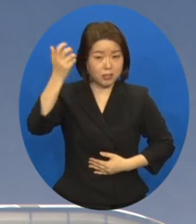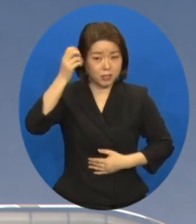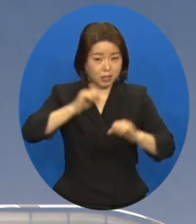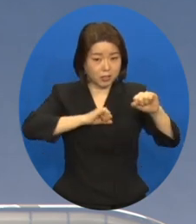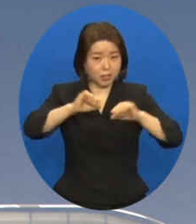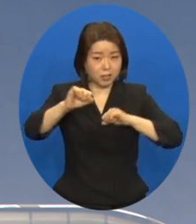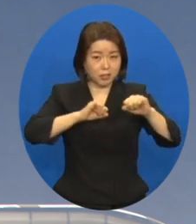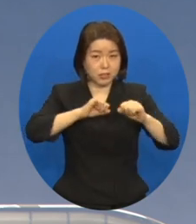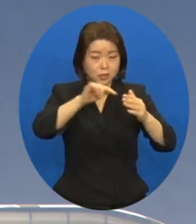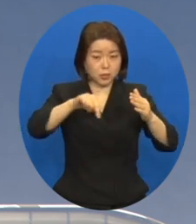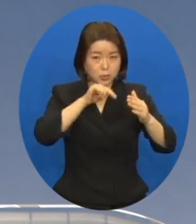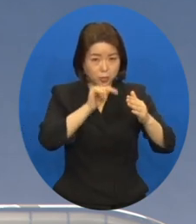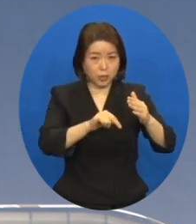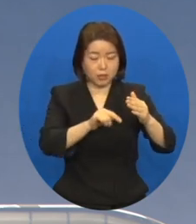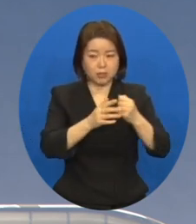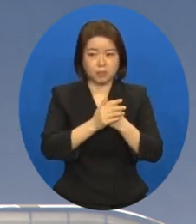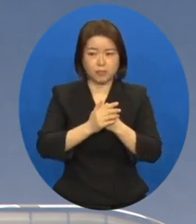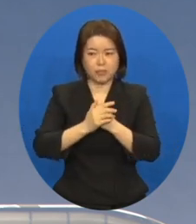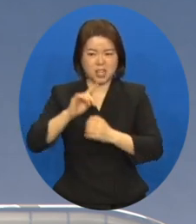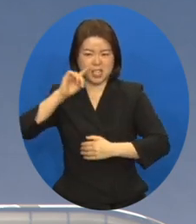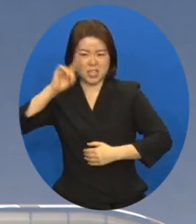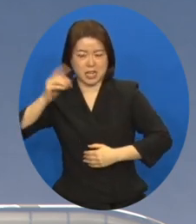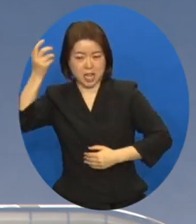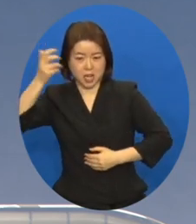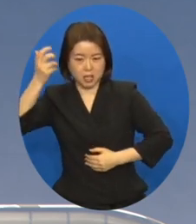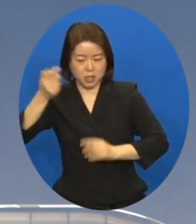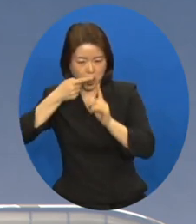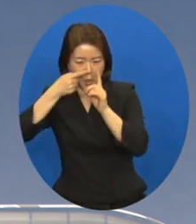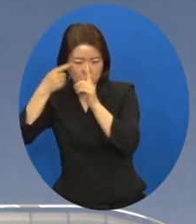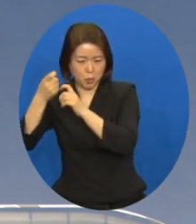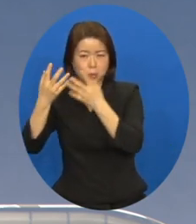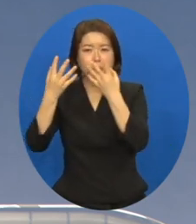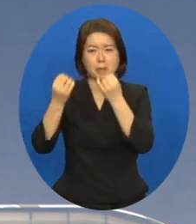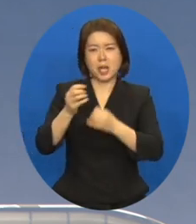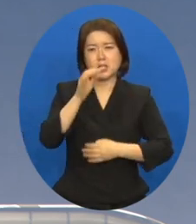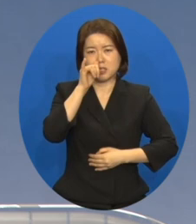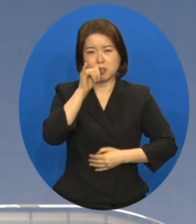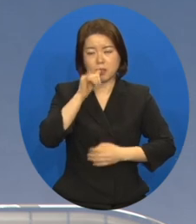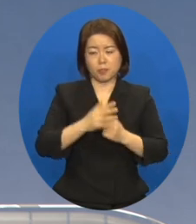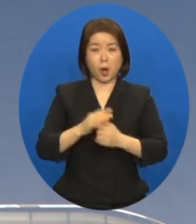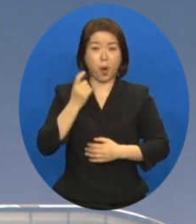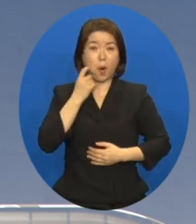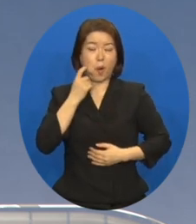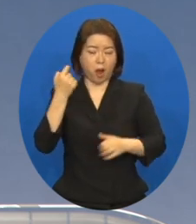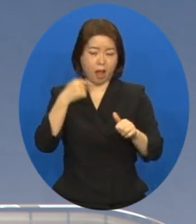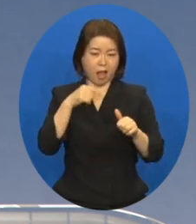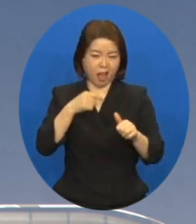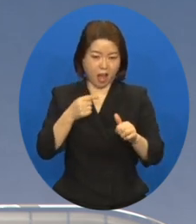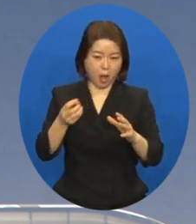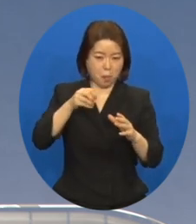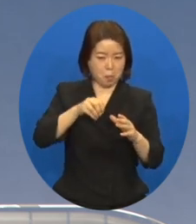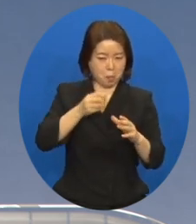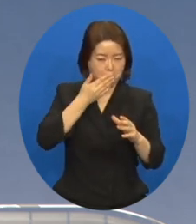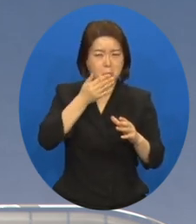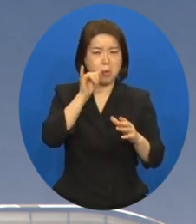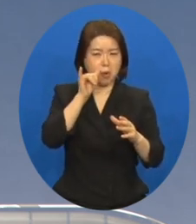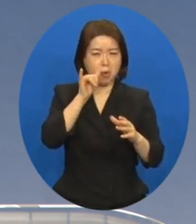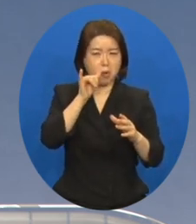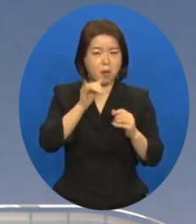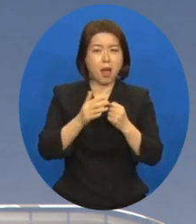역사에는 악한 영의 미혹도 많습니다. 또 거짓 가르침도 있습니다.